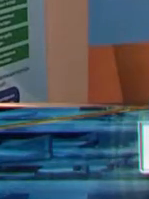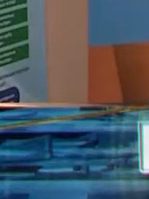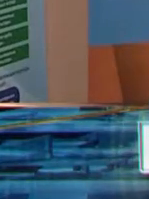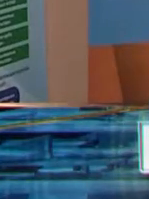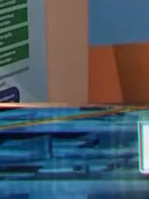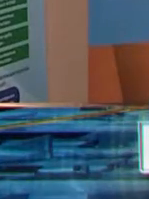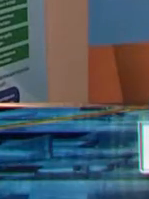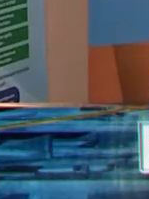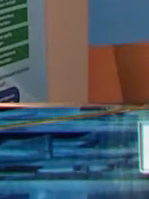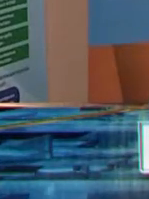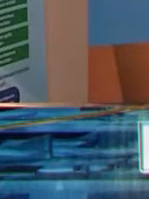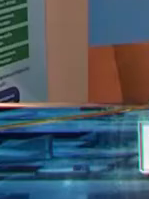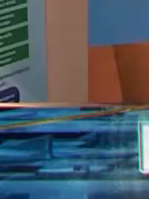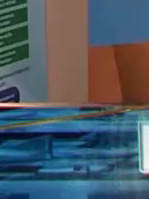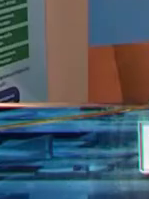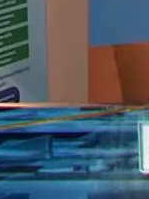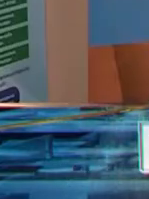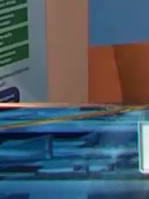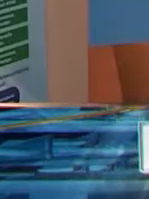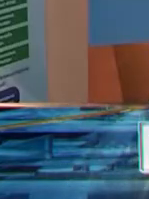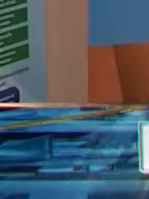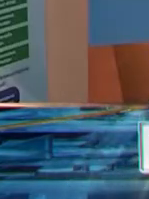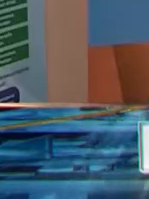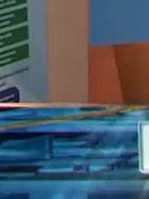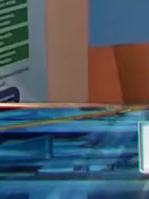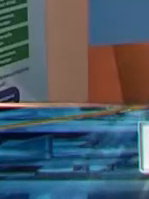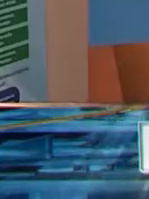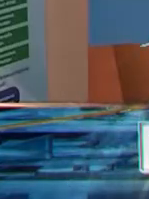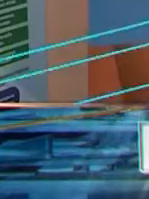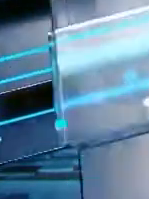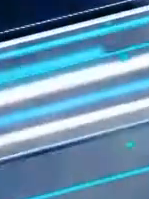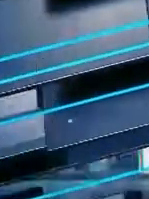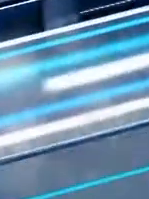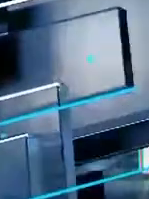бүгін жұмыссыз азаматтарымыз жазылып кетіп жатыр.